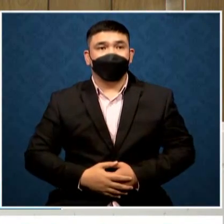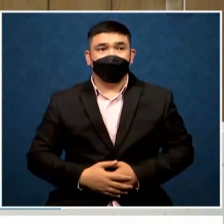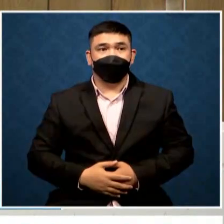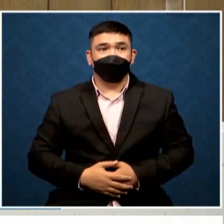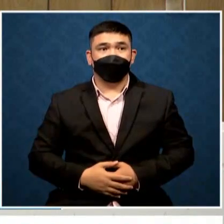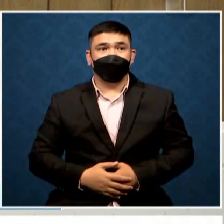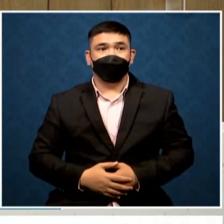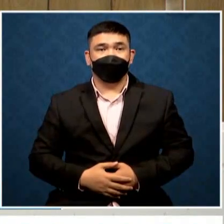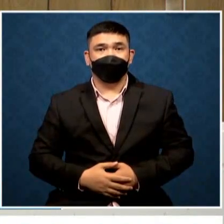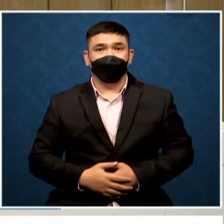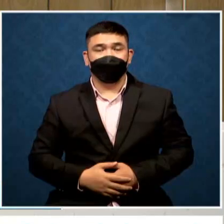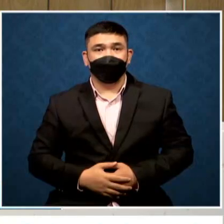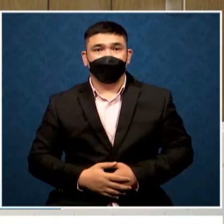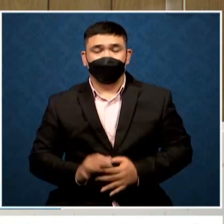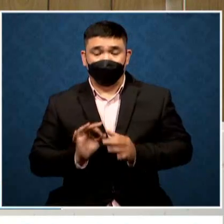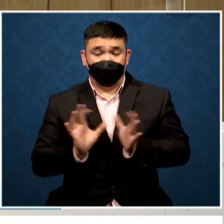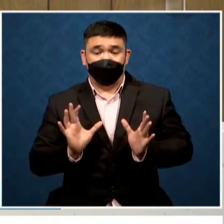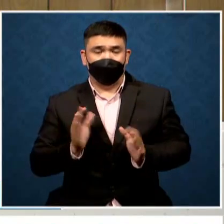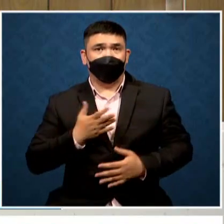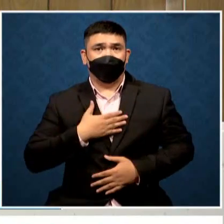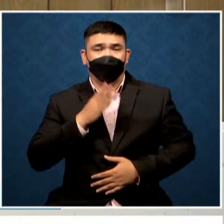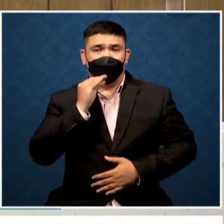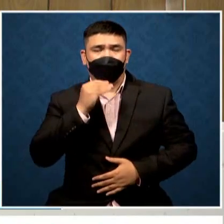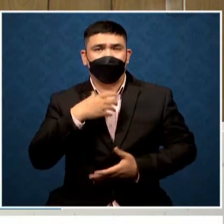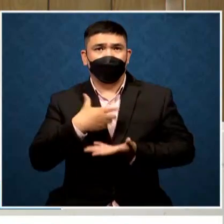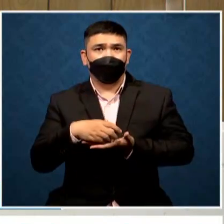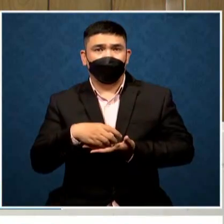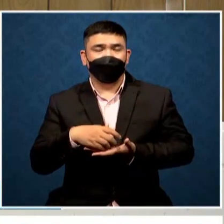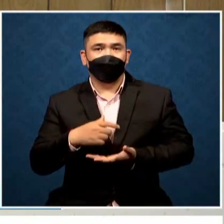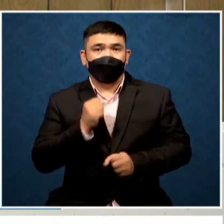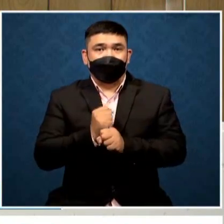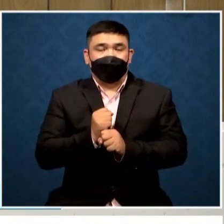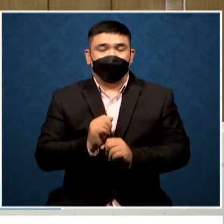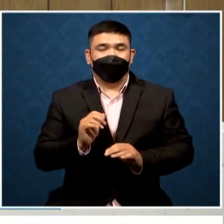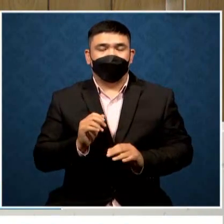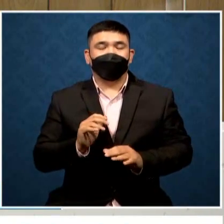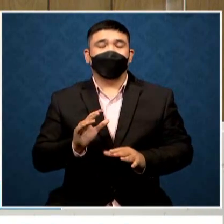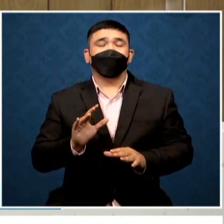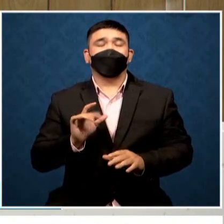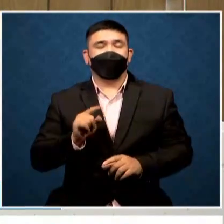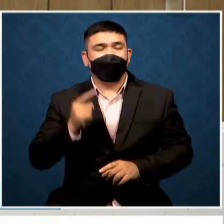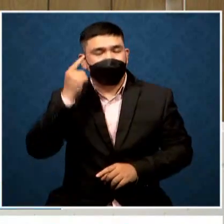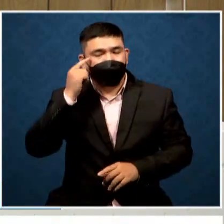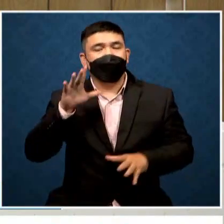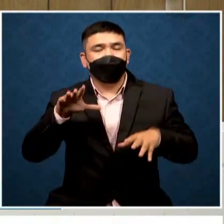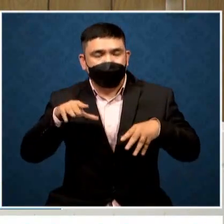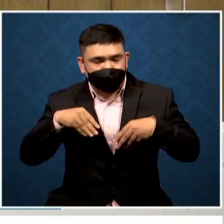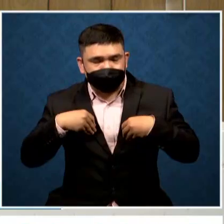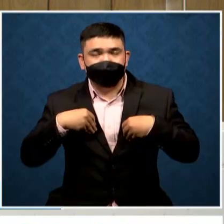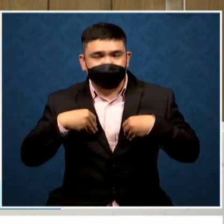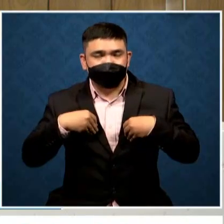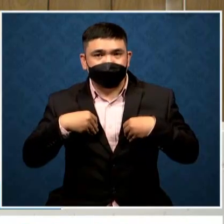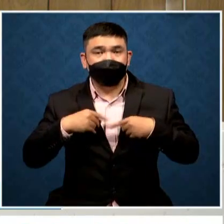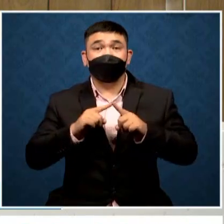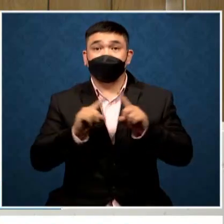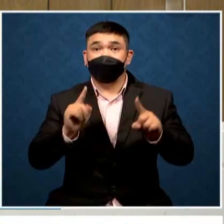เรียนว่าไม่เกี่ยวหรือว่าเป็นเรื่องของการปฏิบัติก็ผมก็คงต้องเรียนว่าก็ต้องรับผิดชอบแต่อย่าง